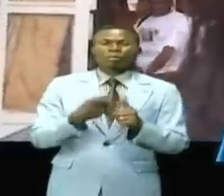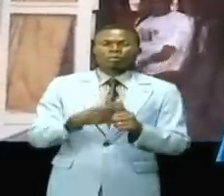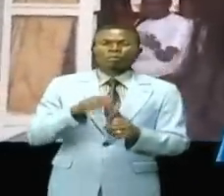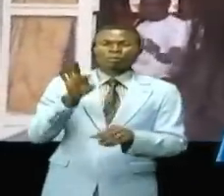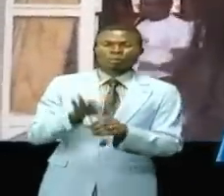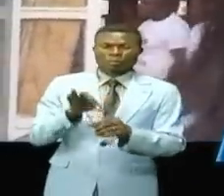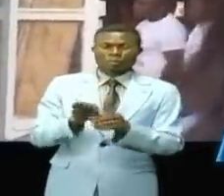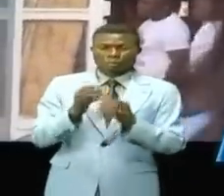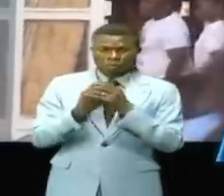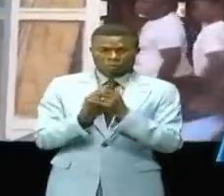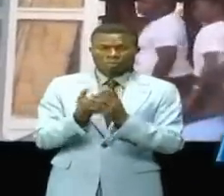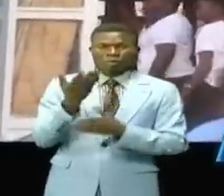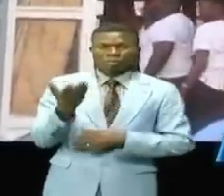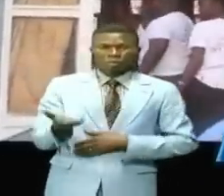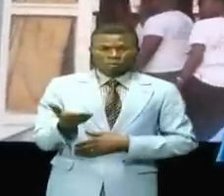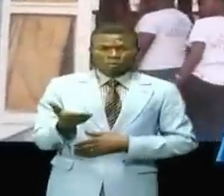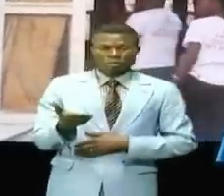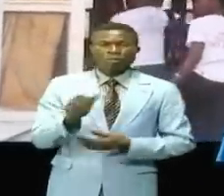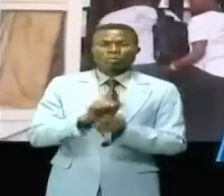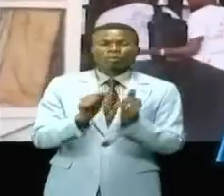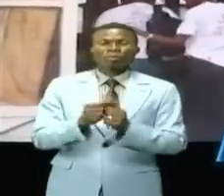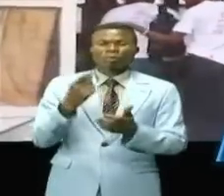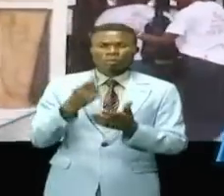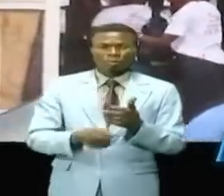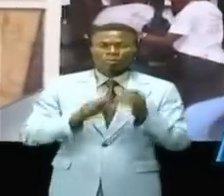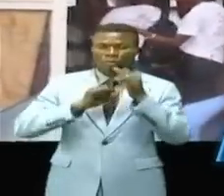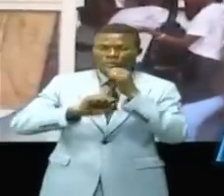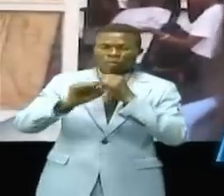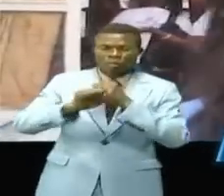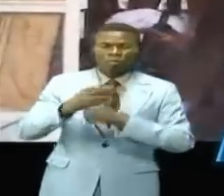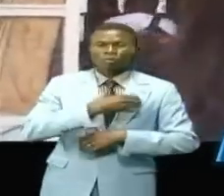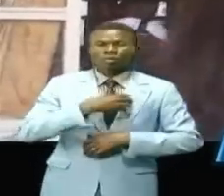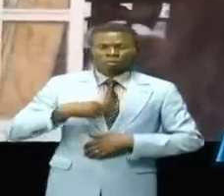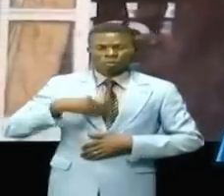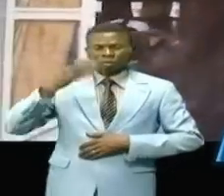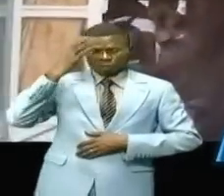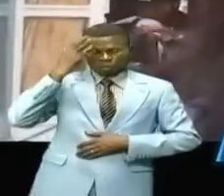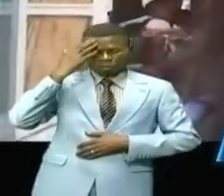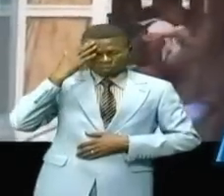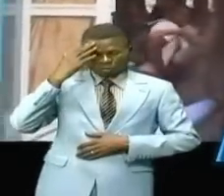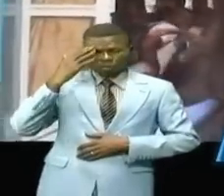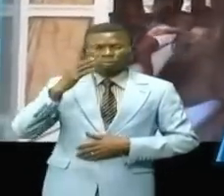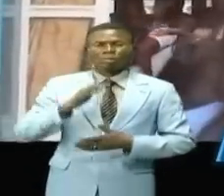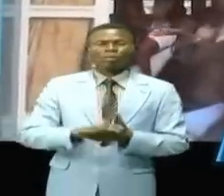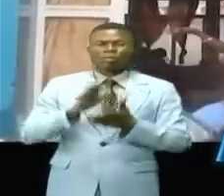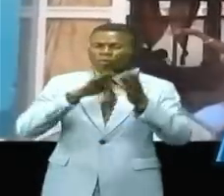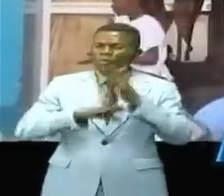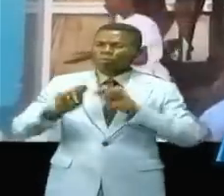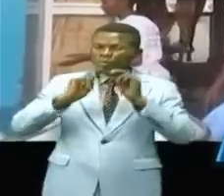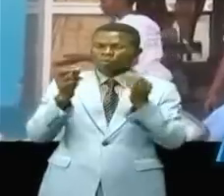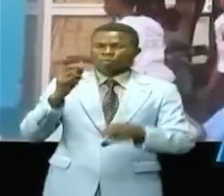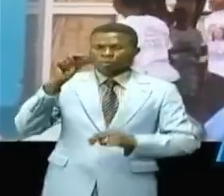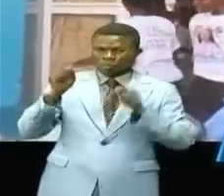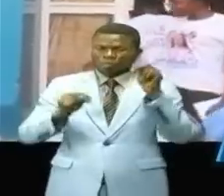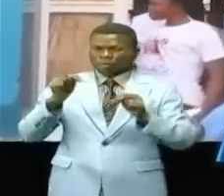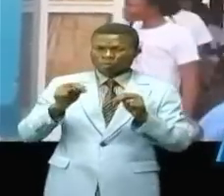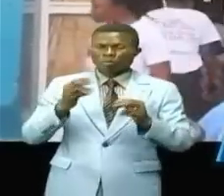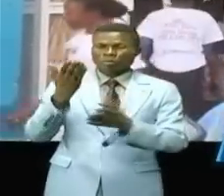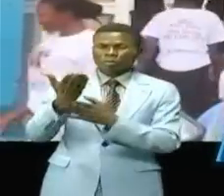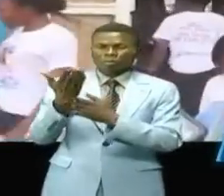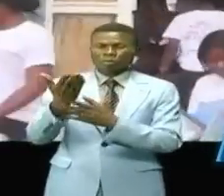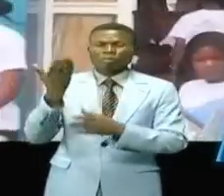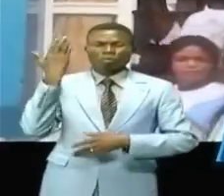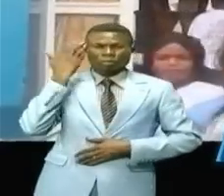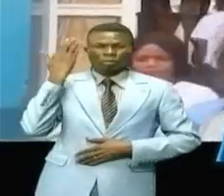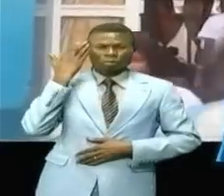élections qui pointent à l'horizon, il était question aussi de sensibiliser les femmes pour qu'elles postulent vraiment à tous les niveaux. Et d'appeler l'homme